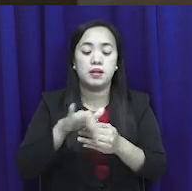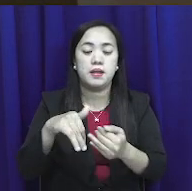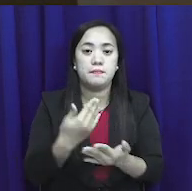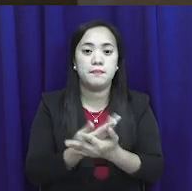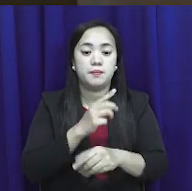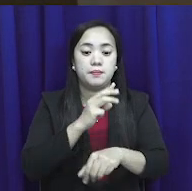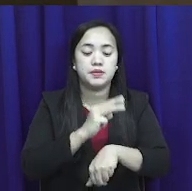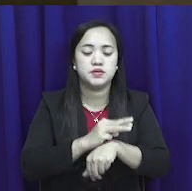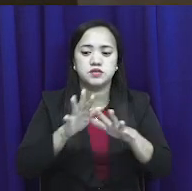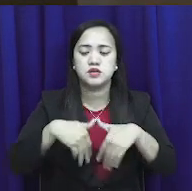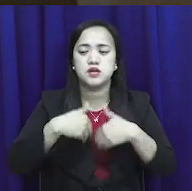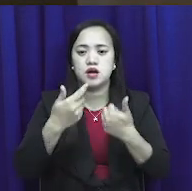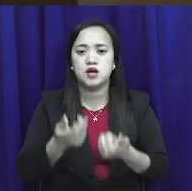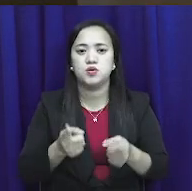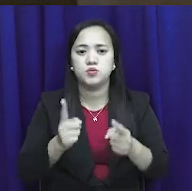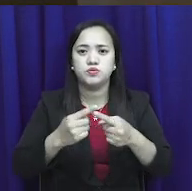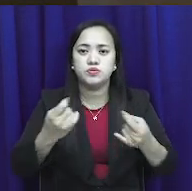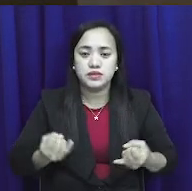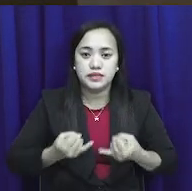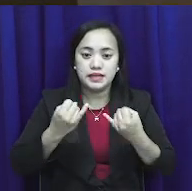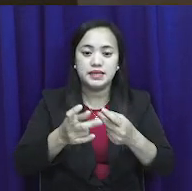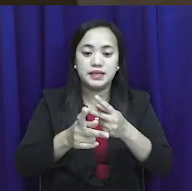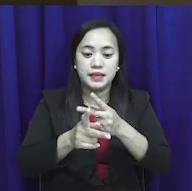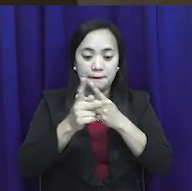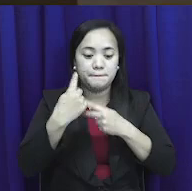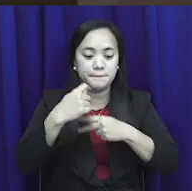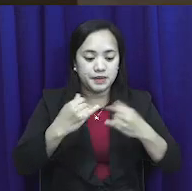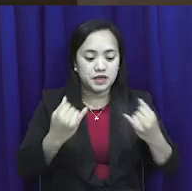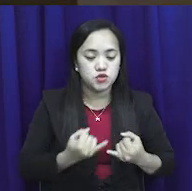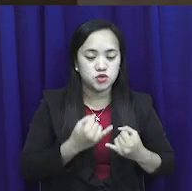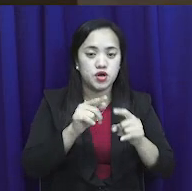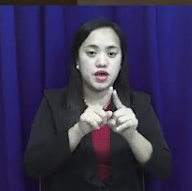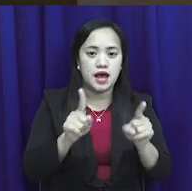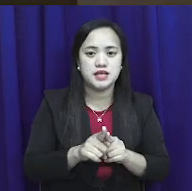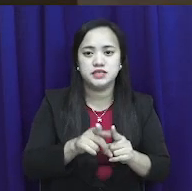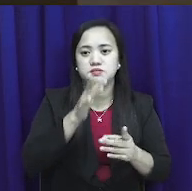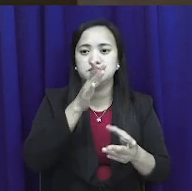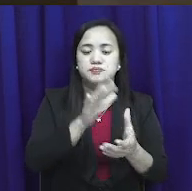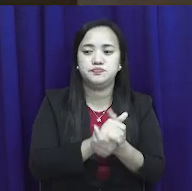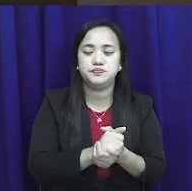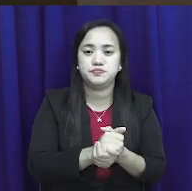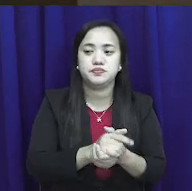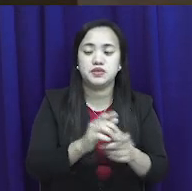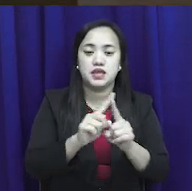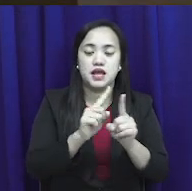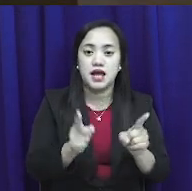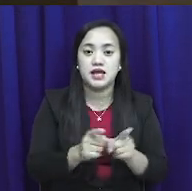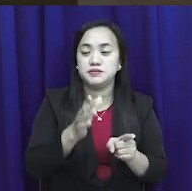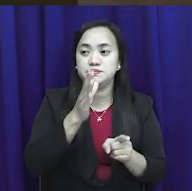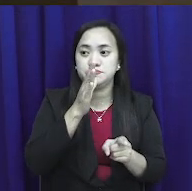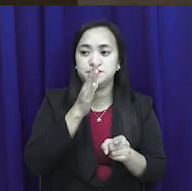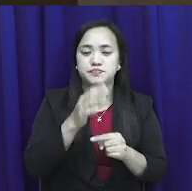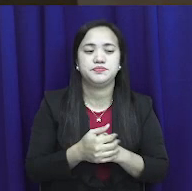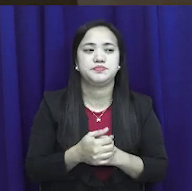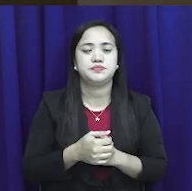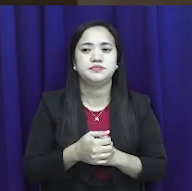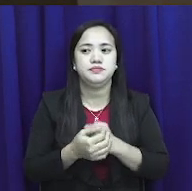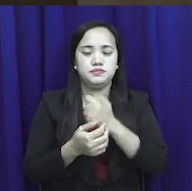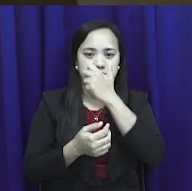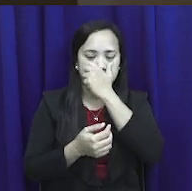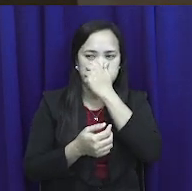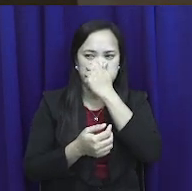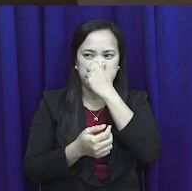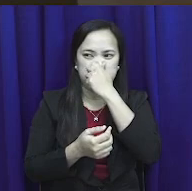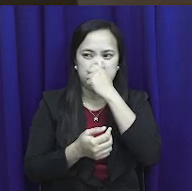napapanatili Ang saya na meron kayo as a wife and as a mother go ahead Ma'am Ma'am sija Opo ah